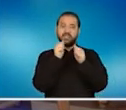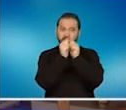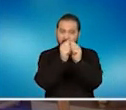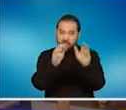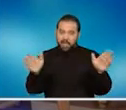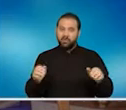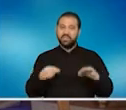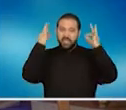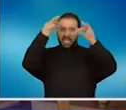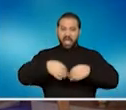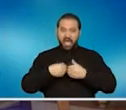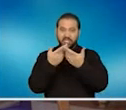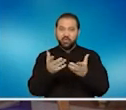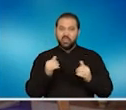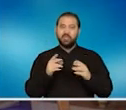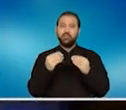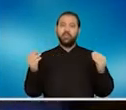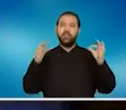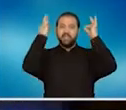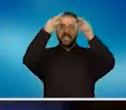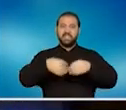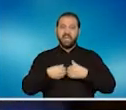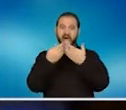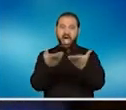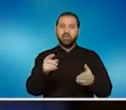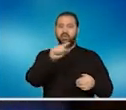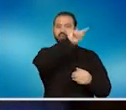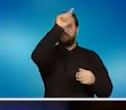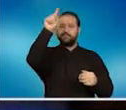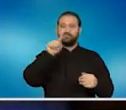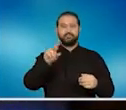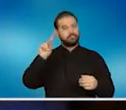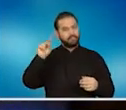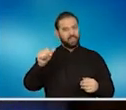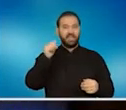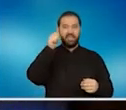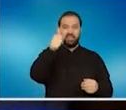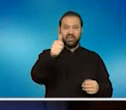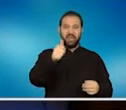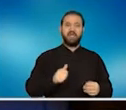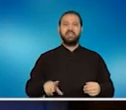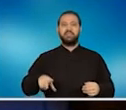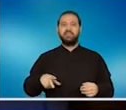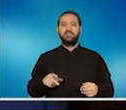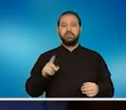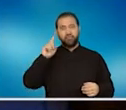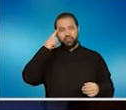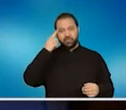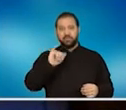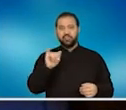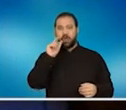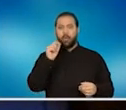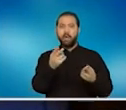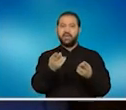l-a binecuvântat, i-a dat daruri multe. Suntem încredințați că cei care se